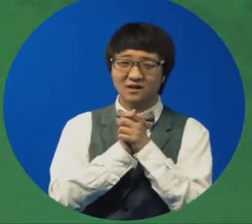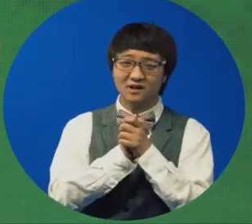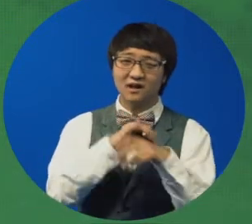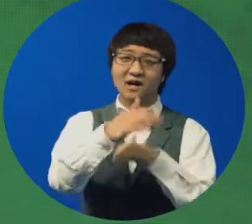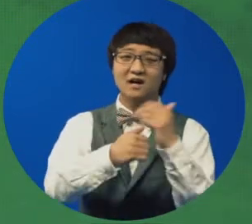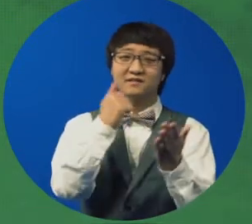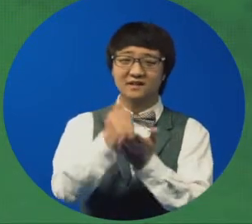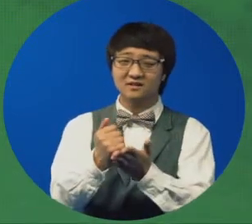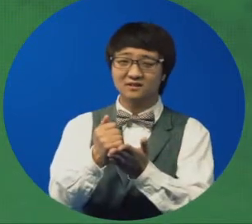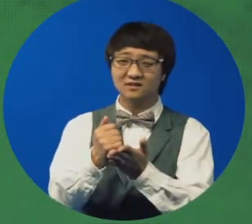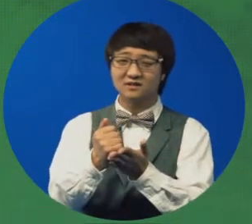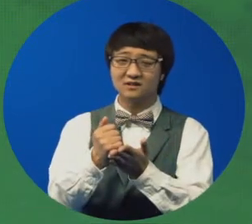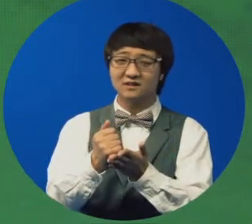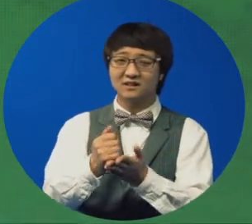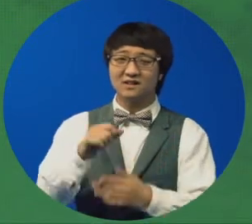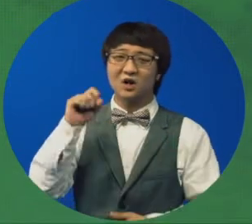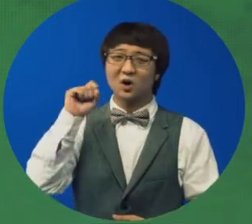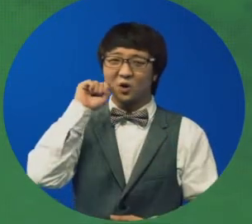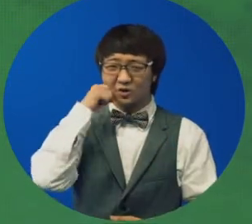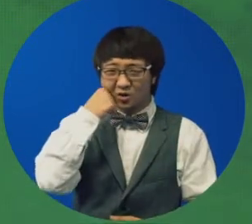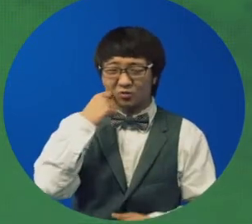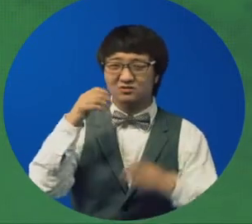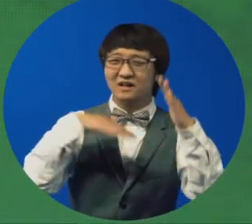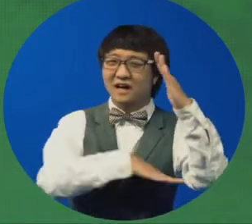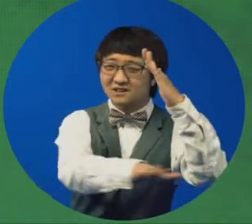이 자매에게, 이 어려운 가정에 내 물질을